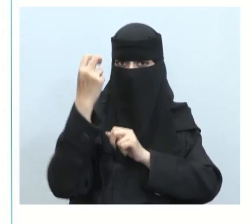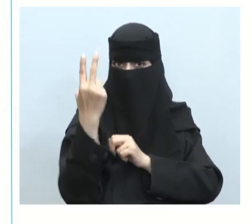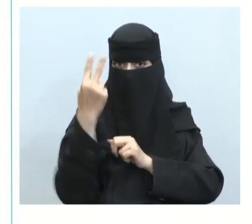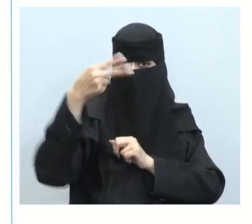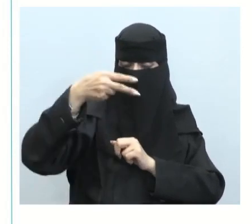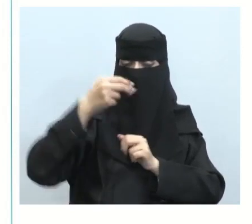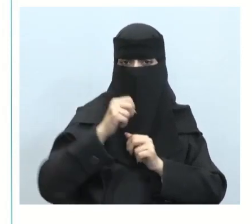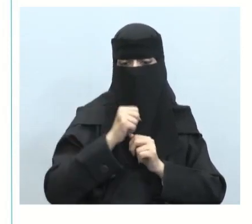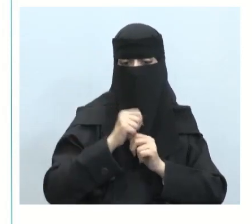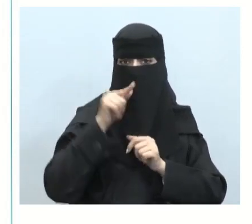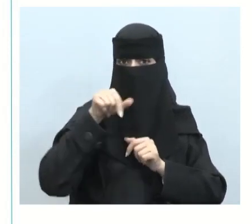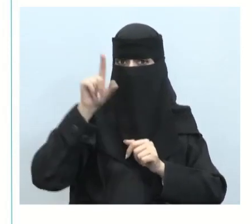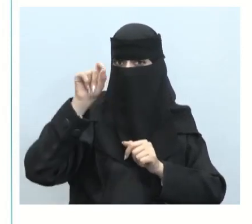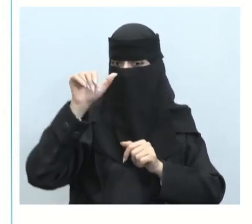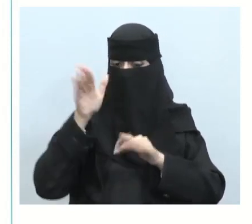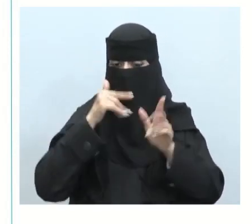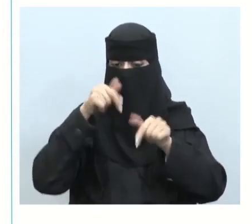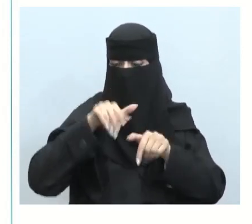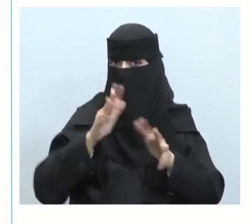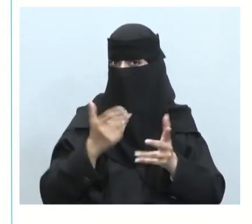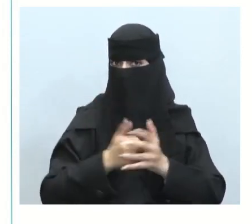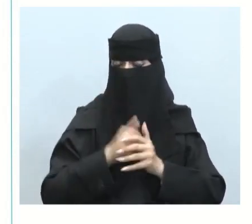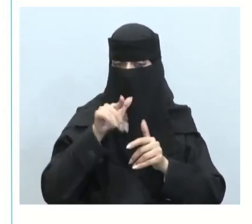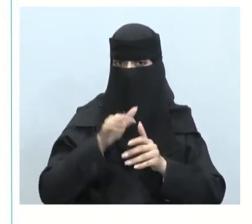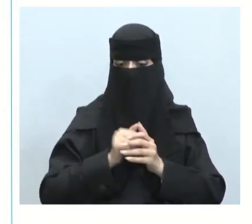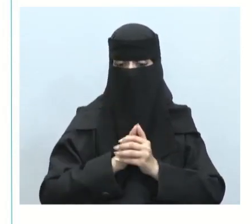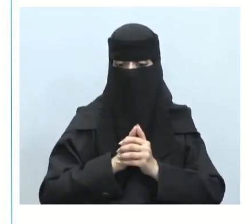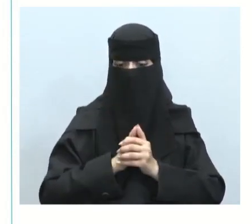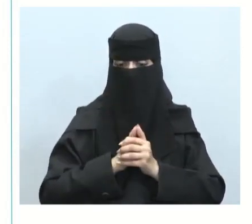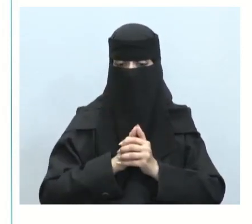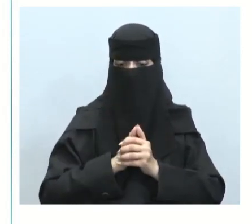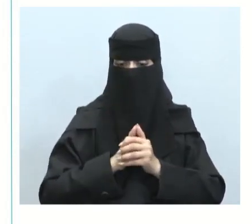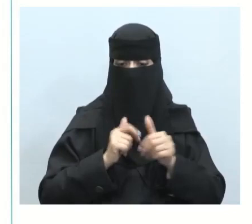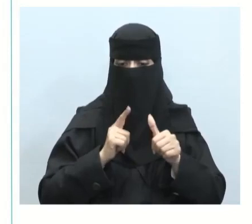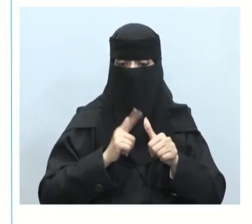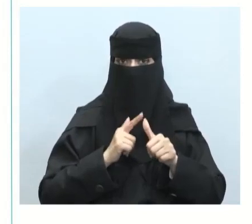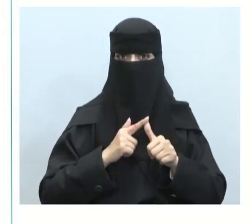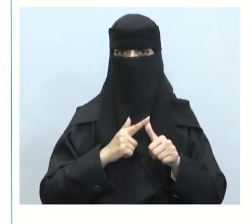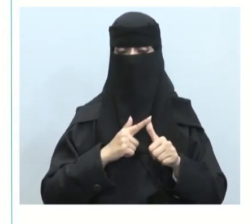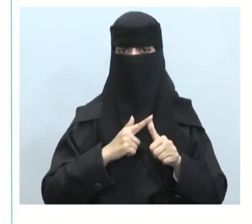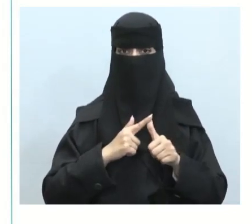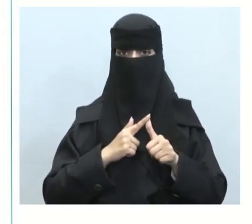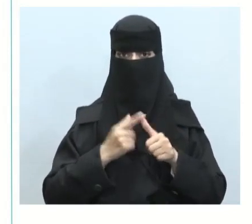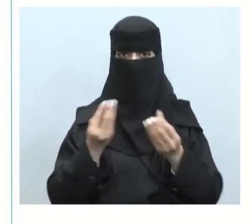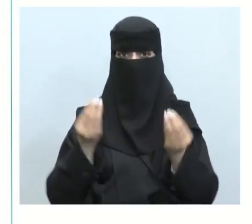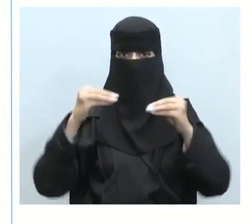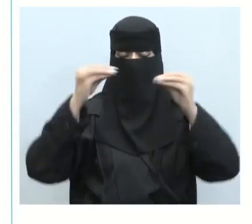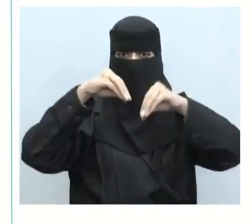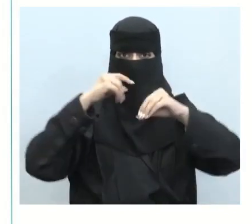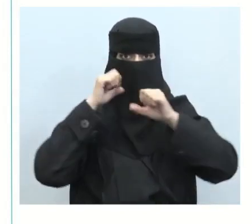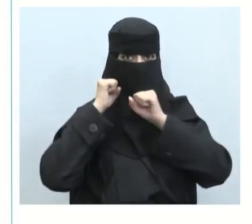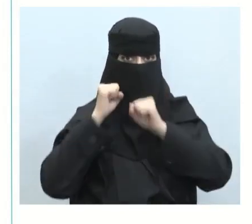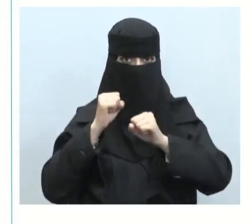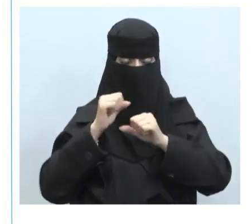الع مميزات هذه الثوره الصناعيه الثالثه من مميزاتها اولا ازدادت قوه